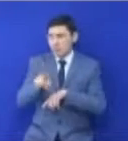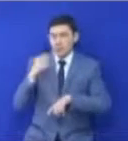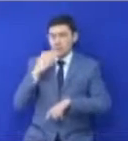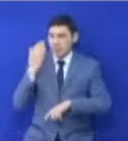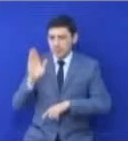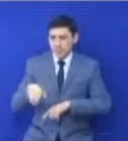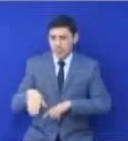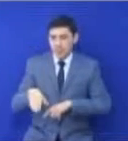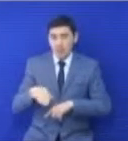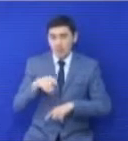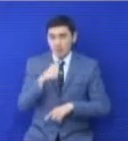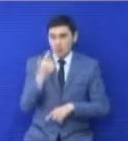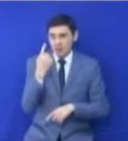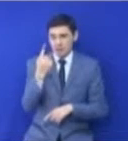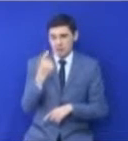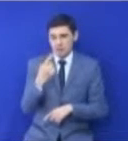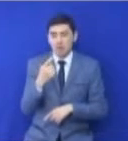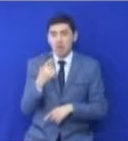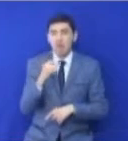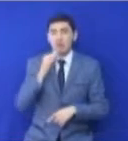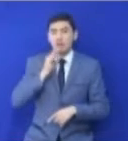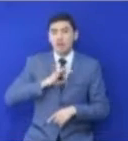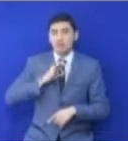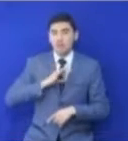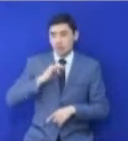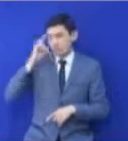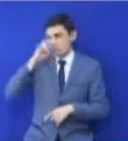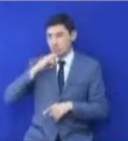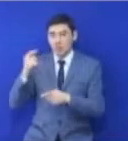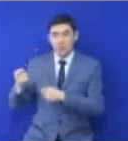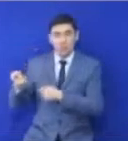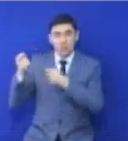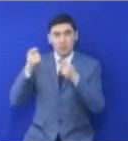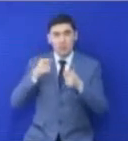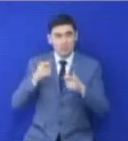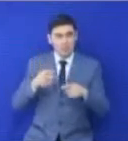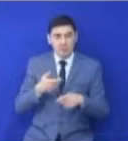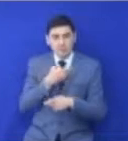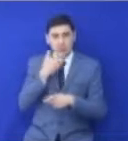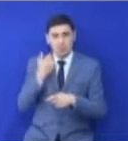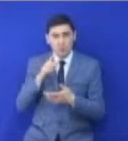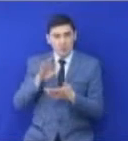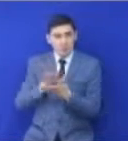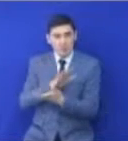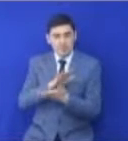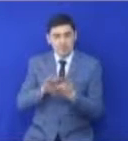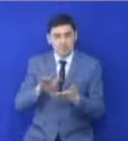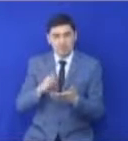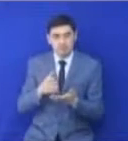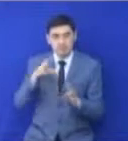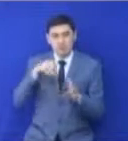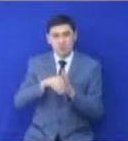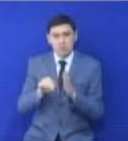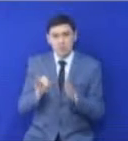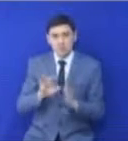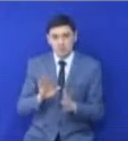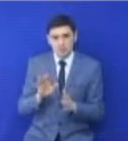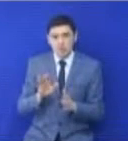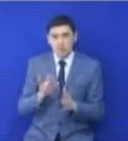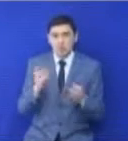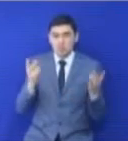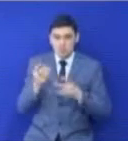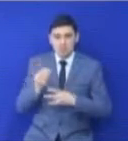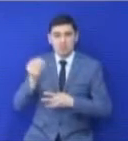Ділназға қажет жалғыз ғана иларис дәрісі Қазақстанға әкелінбейді, себебі тегін дәрілер тізіміне енгізілмеген. Бүгін қала әкімі журналистермен